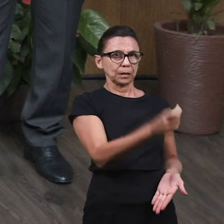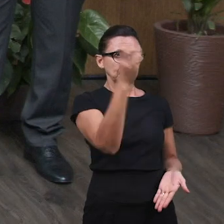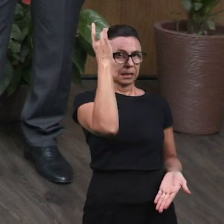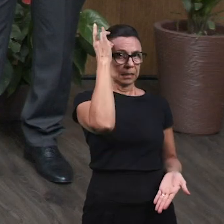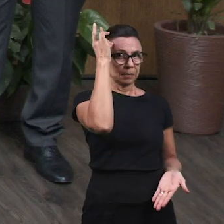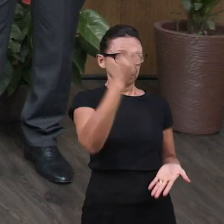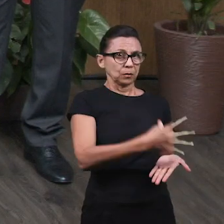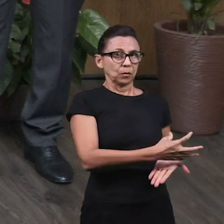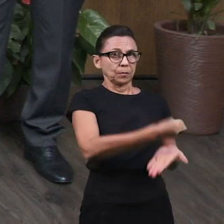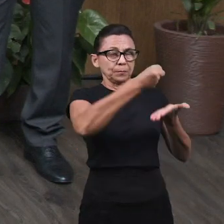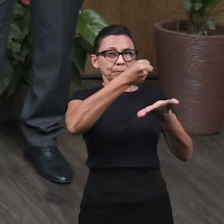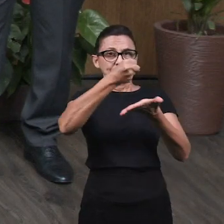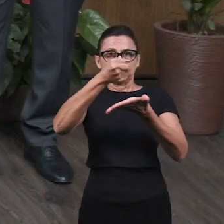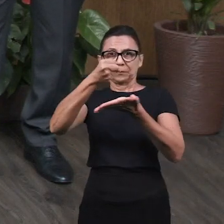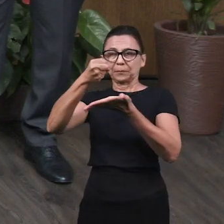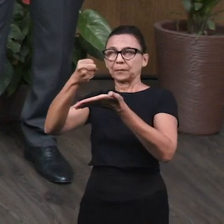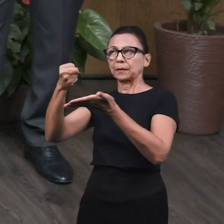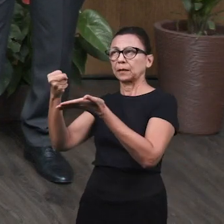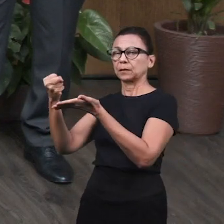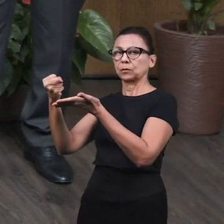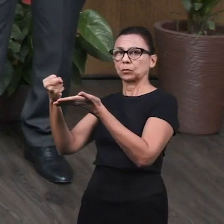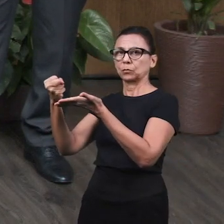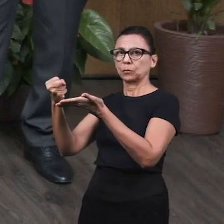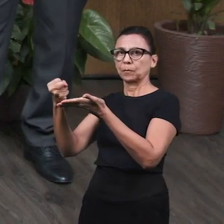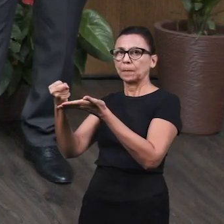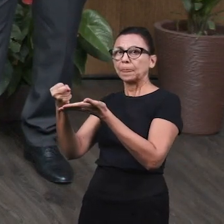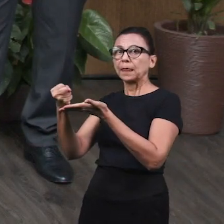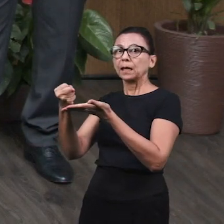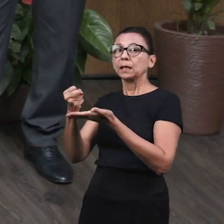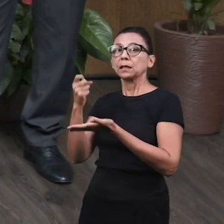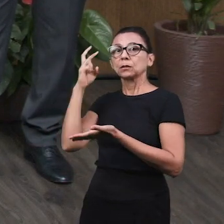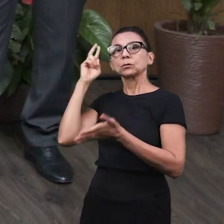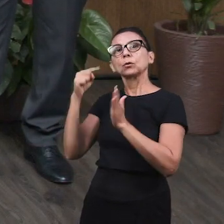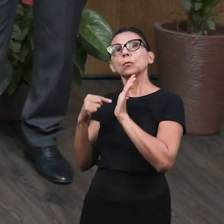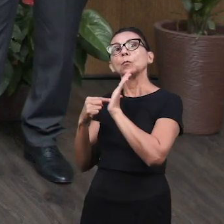a dit pour écrire dans un livre.